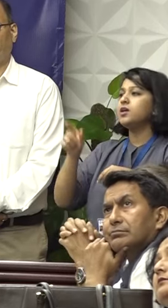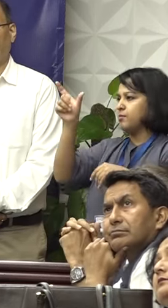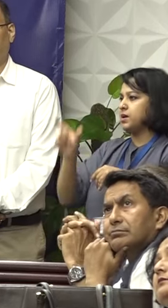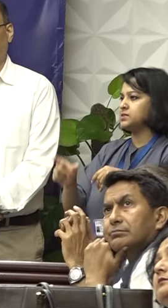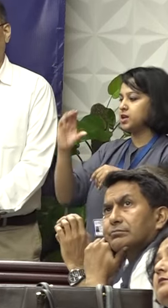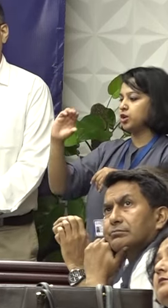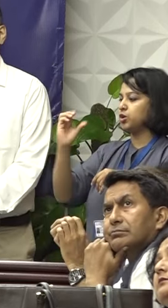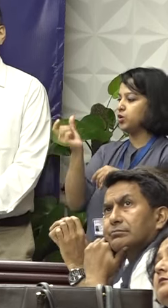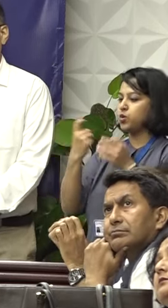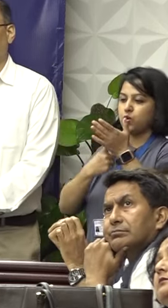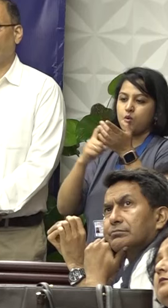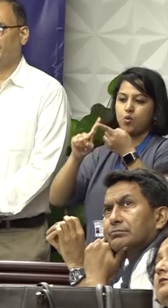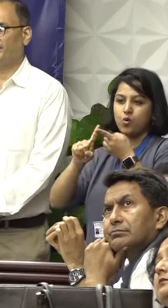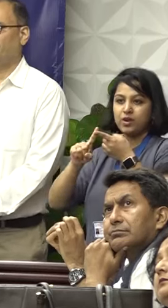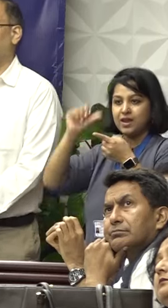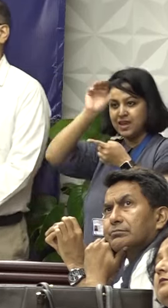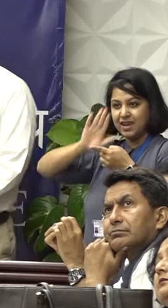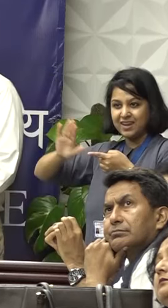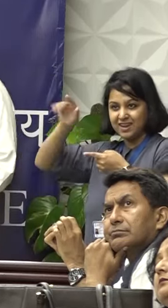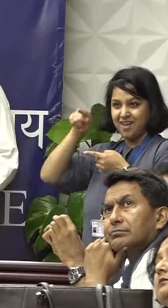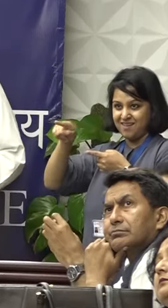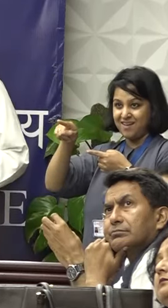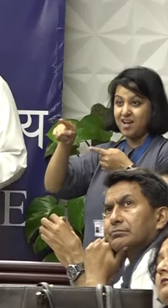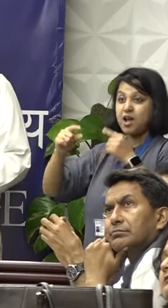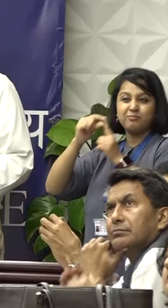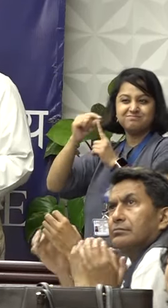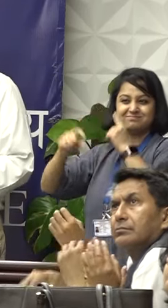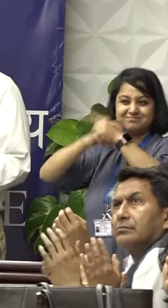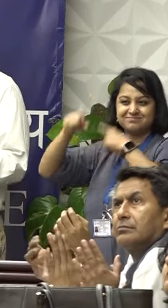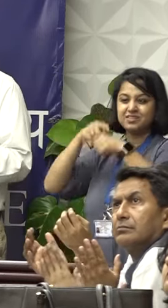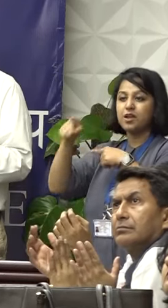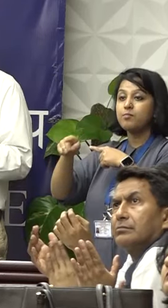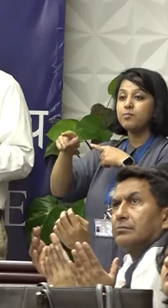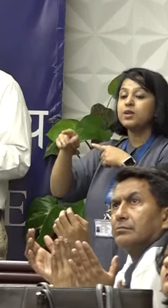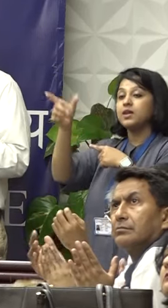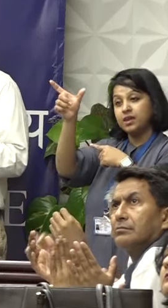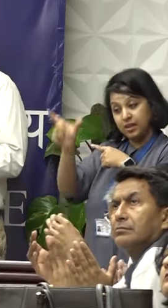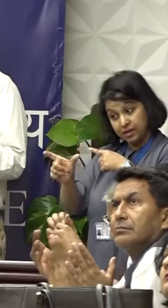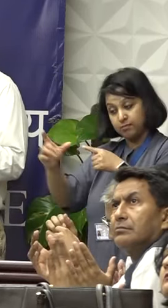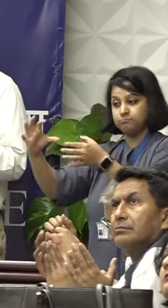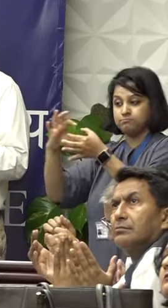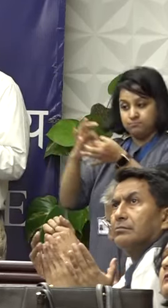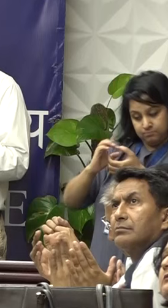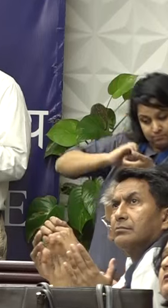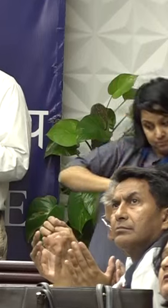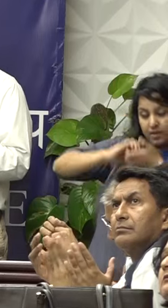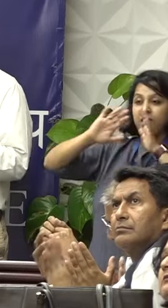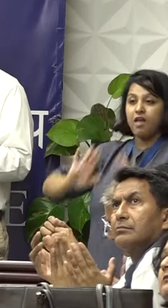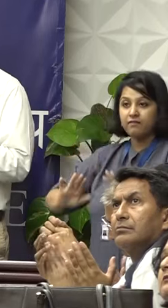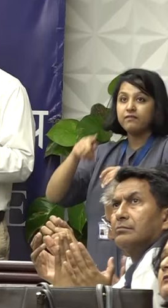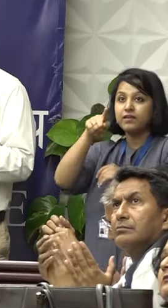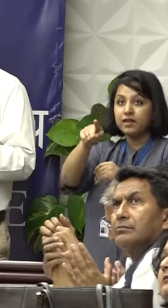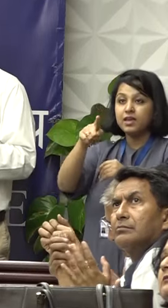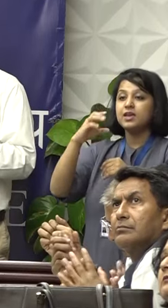के साथ समझौता ज्ञापन किया जा रहा है जो फुट एब्डक्शन ब्रेक CTEB फुट एब्डक्शन